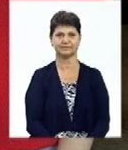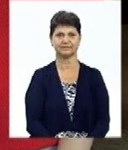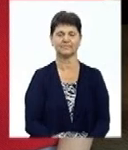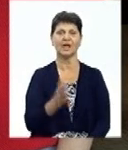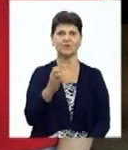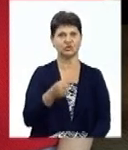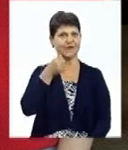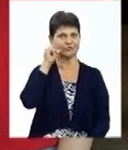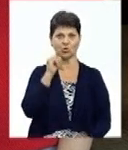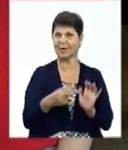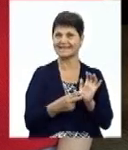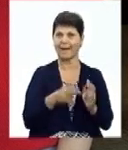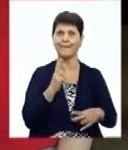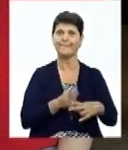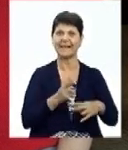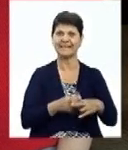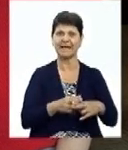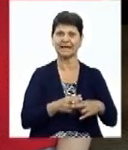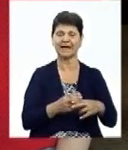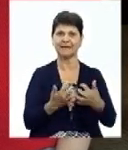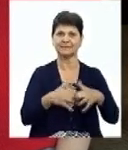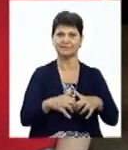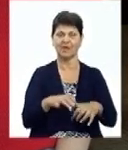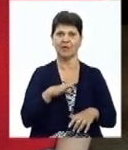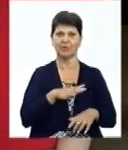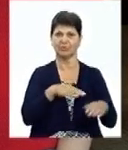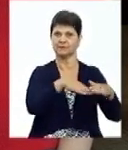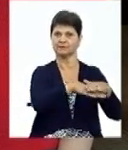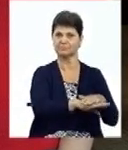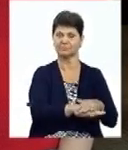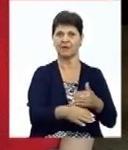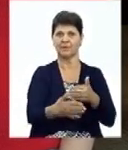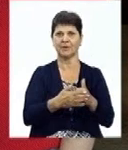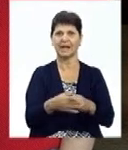Ще вчора 7 металообробних верстатів стояли на митному складі поблизу